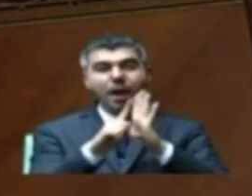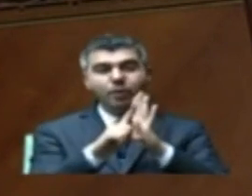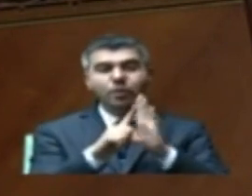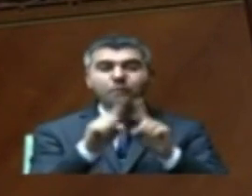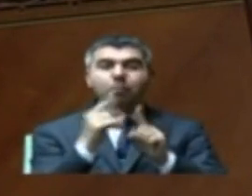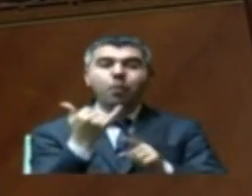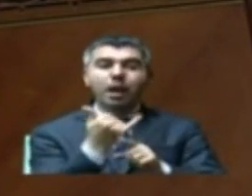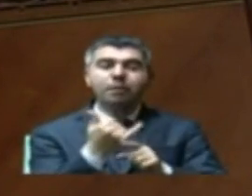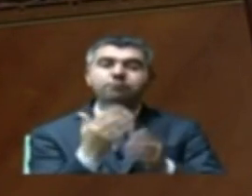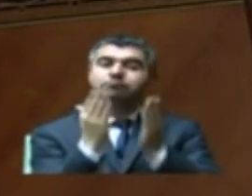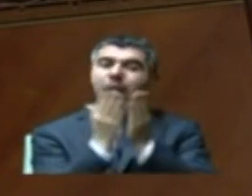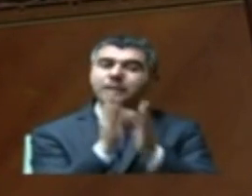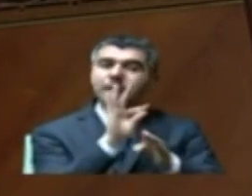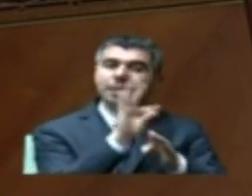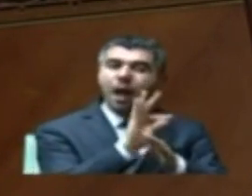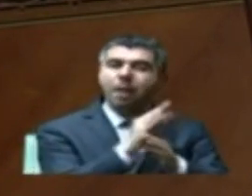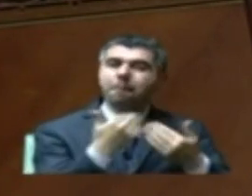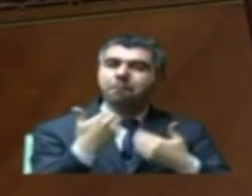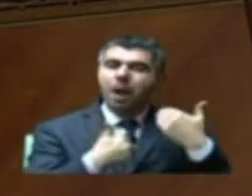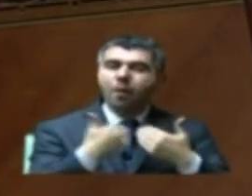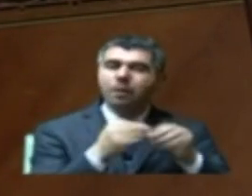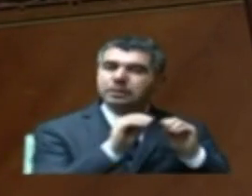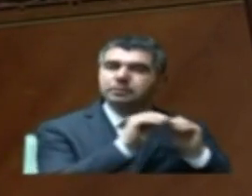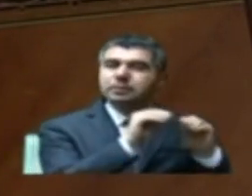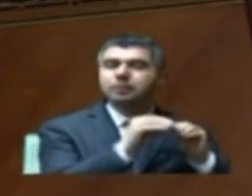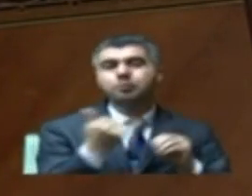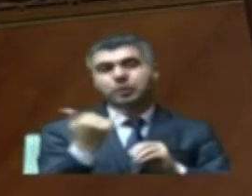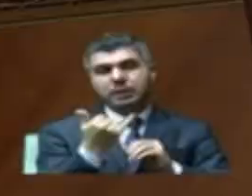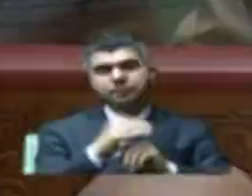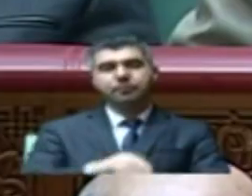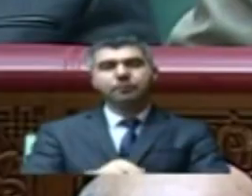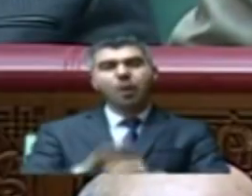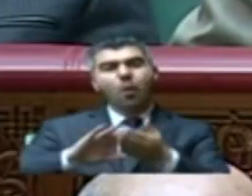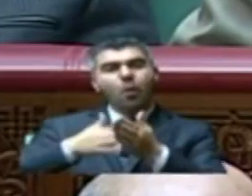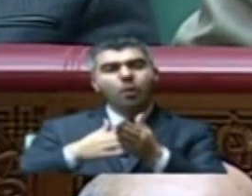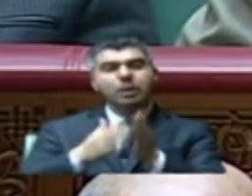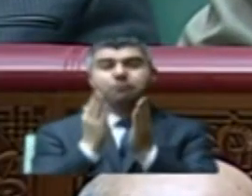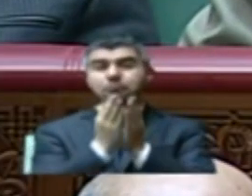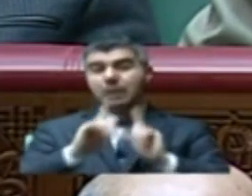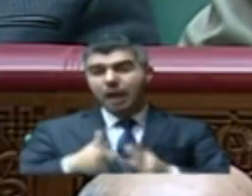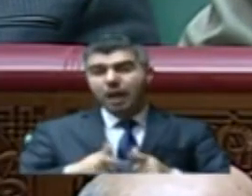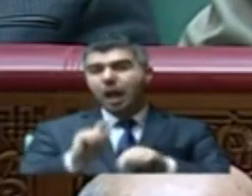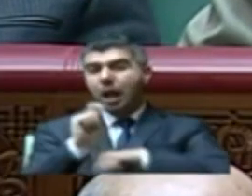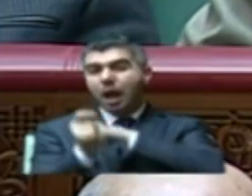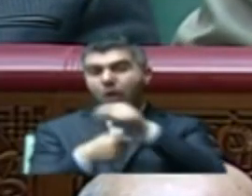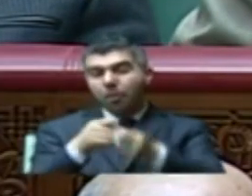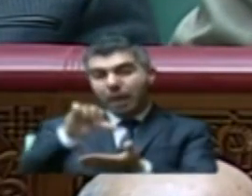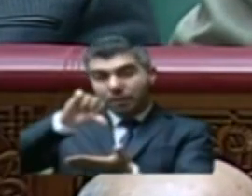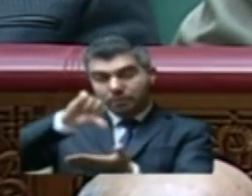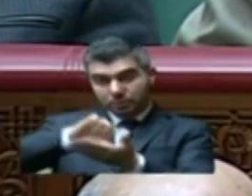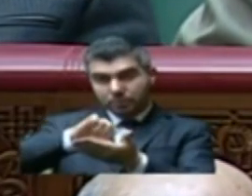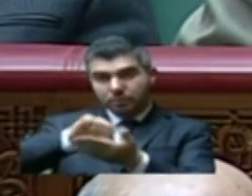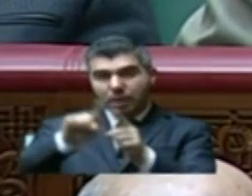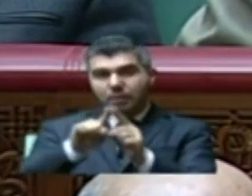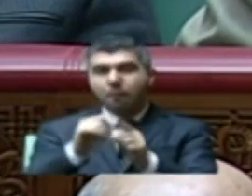هو التمدرس، وبالتالي فوق ما كانت واحد المؤسسة عمومية في القرية غادي تكون كذلك هي مجال